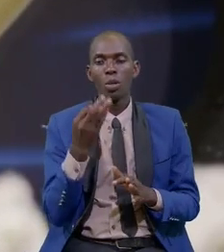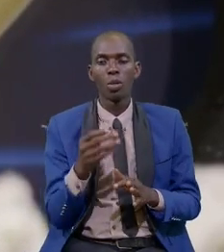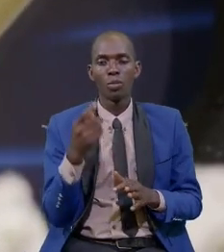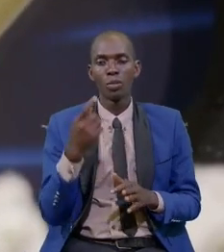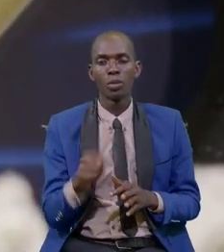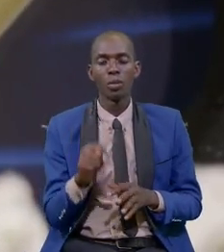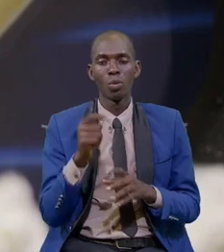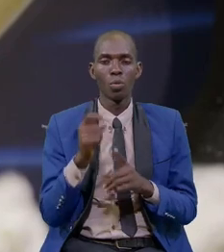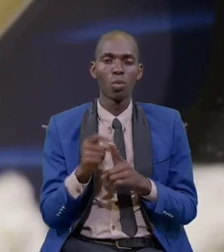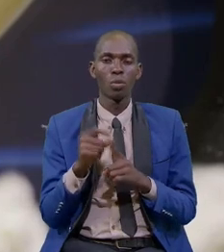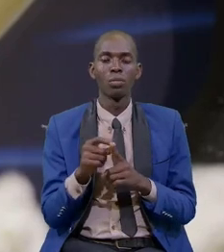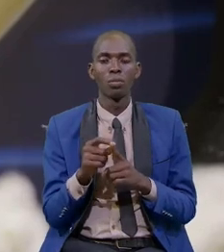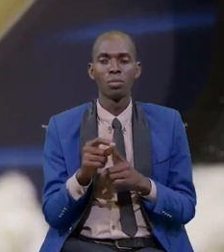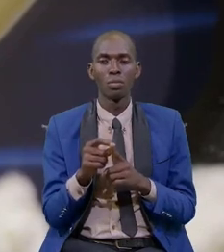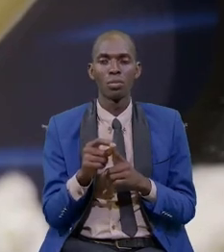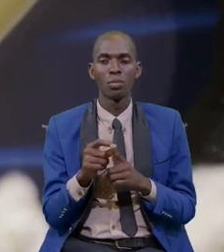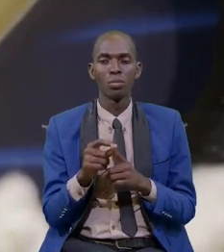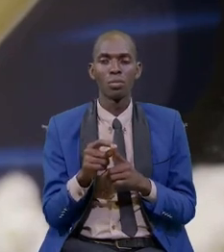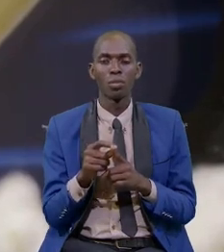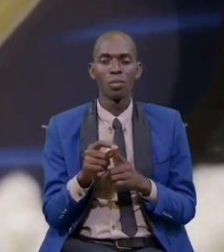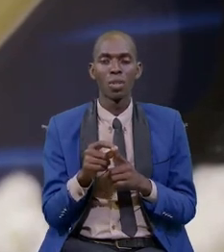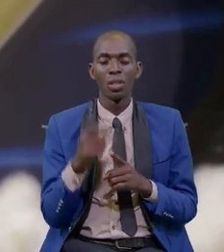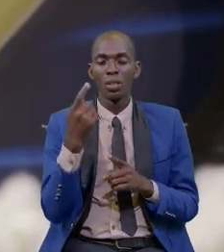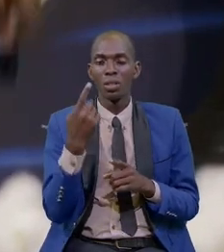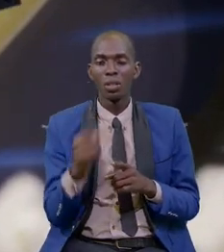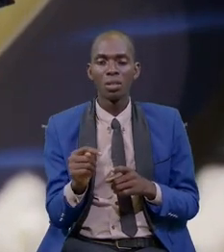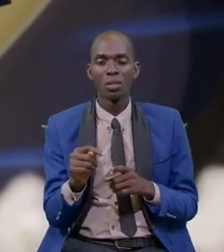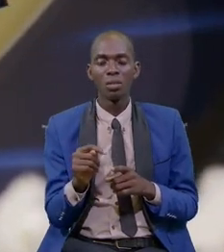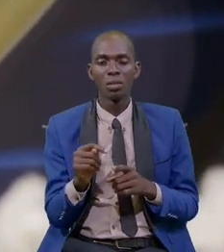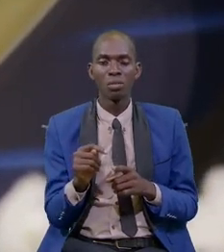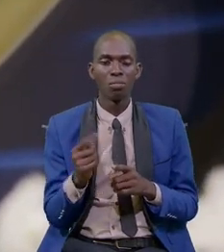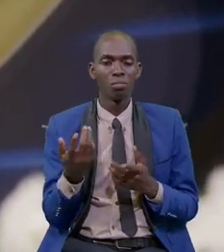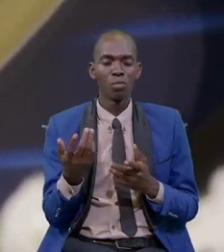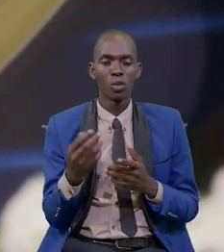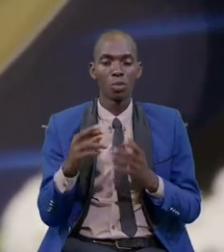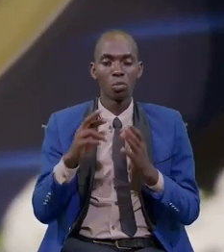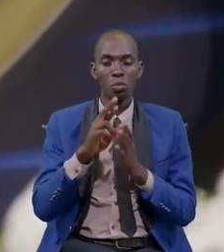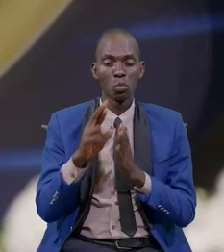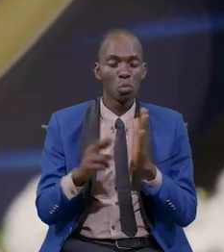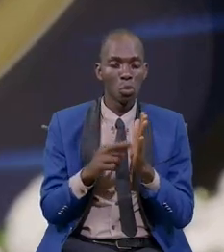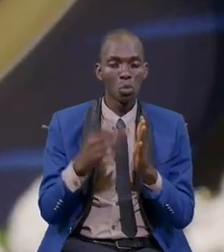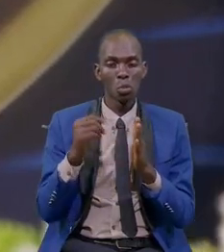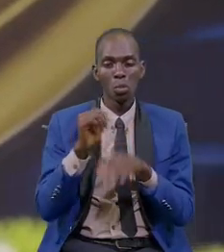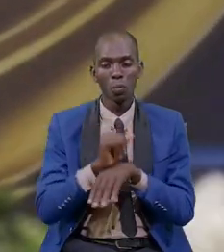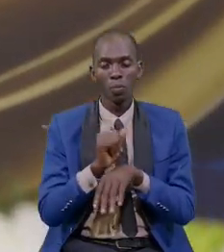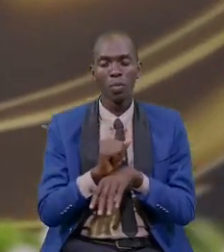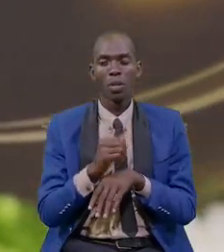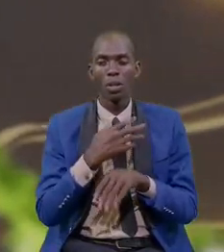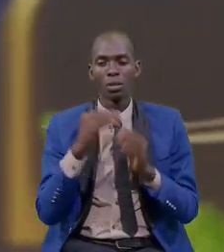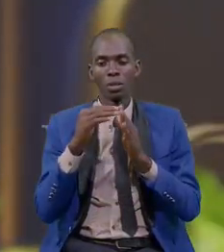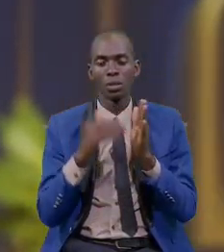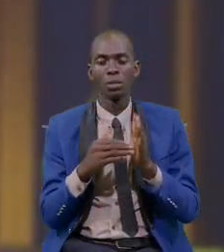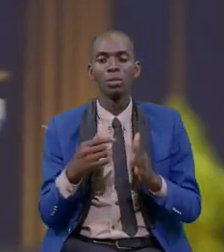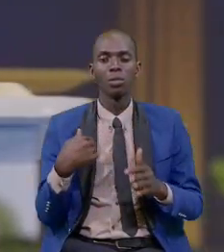parole. Pratiquants de la parole. L'appel, c'est pour... Le rôle est là, la responsabilité. Le rôle, c'est